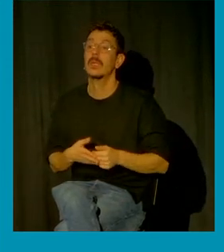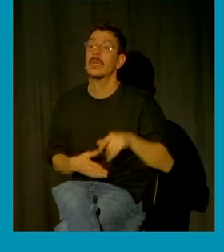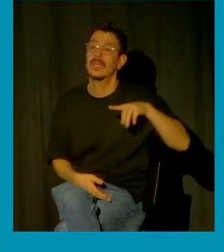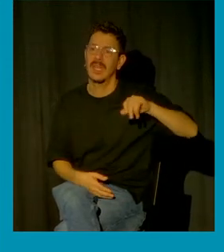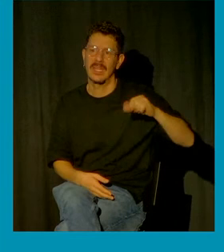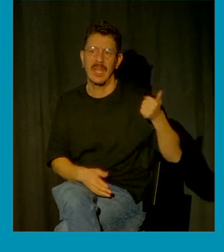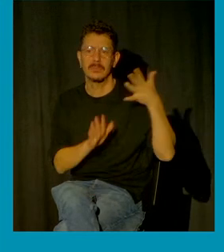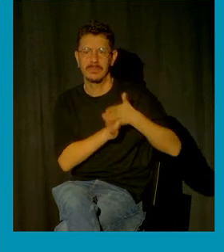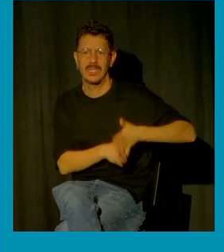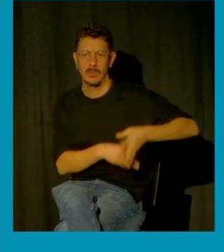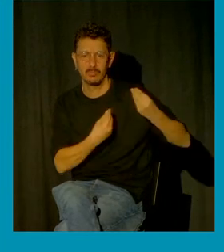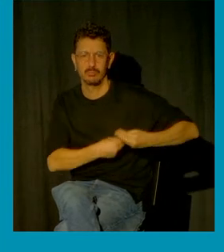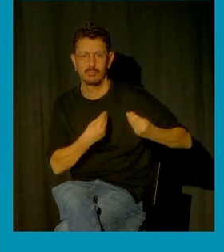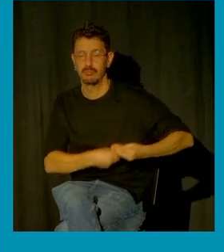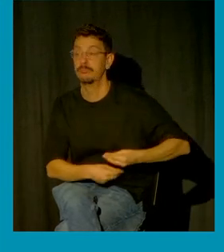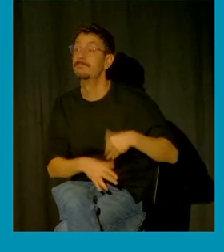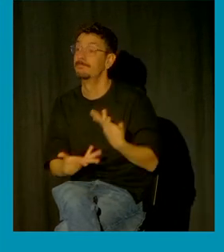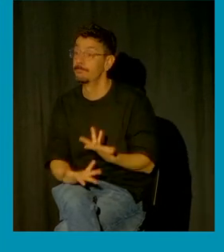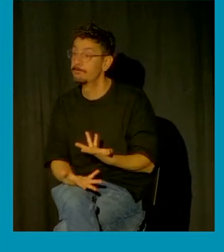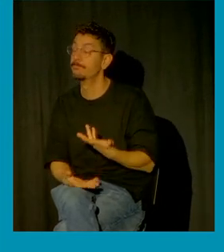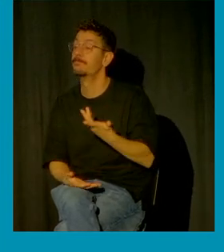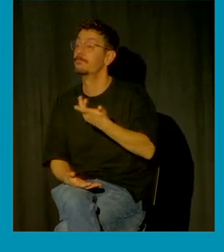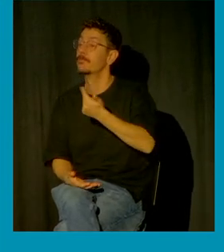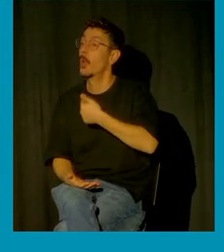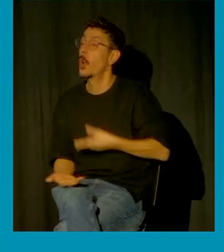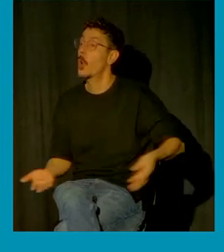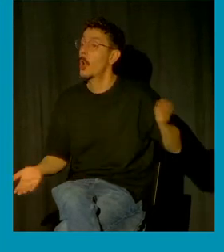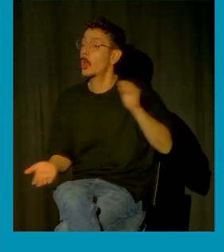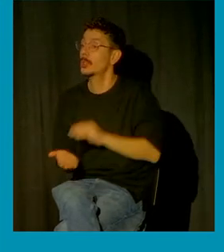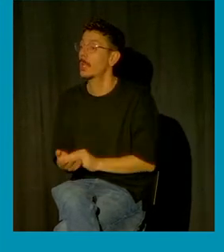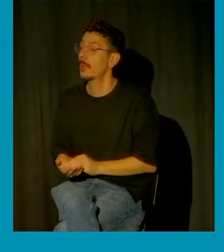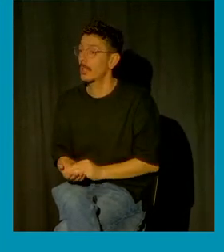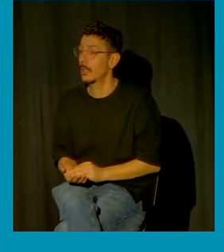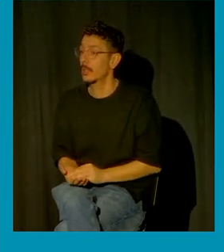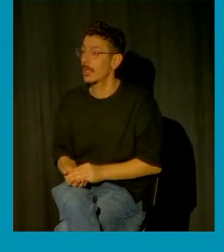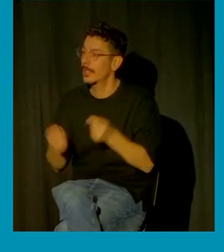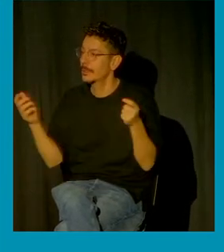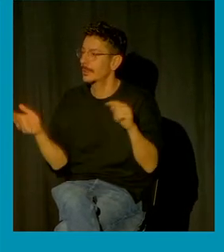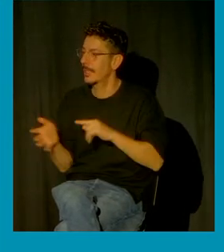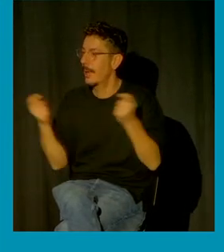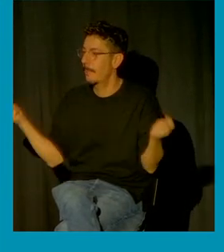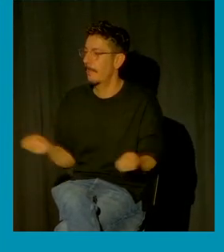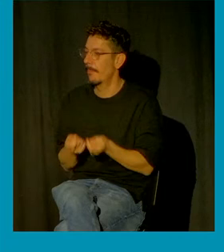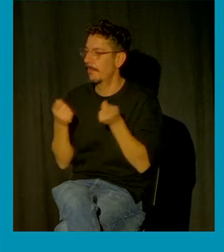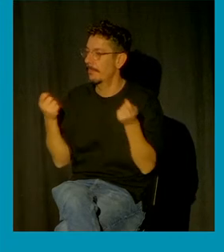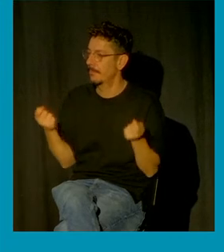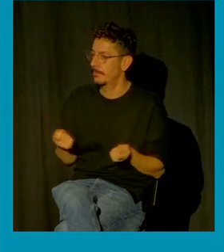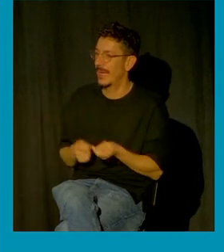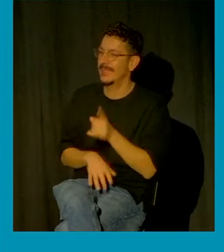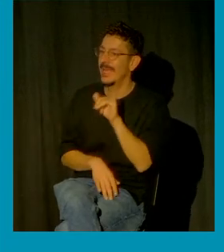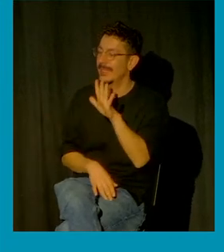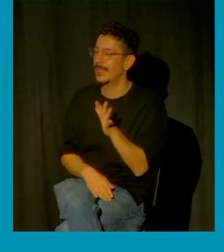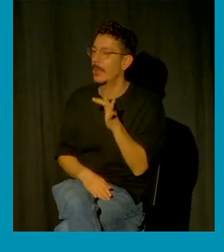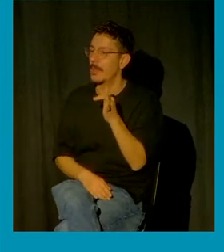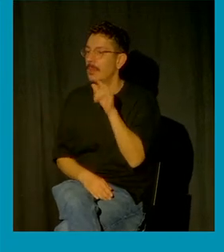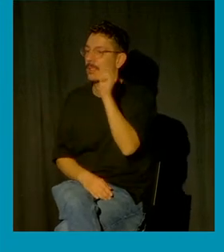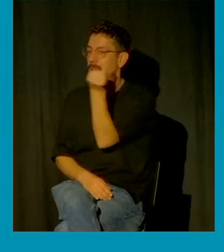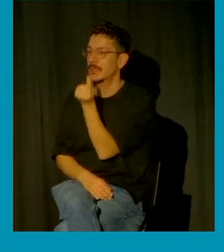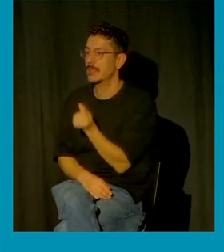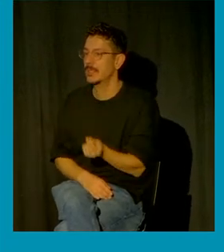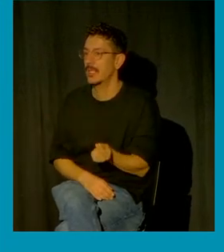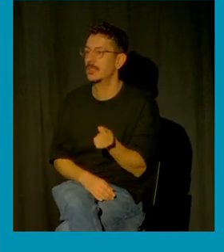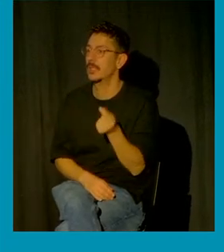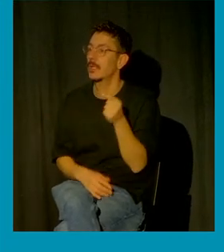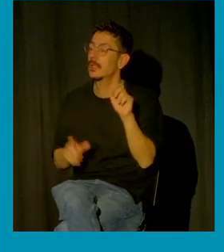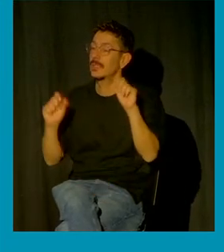però tornem a posar en totes les campanyes i en el disseny diguem-ne de l'abordatge de les violències sexuals